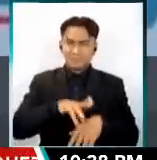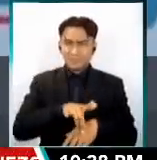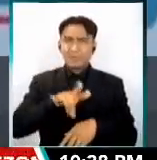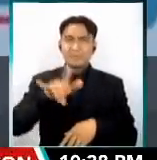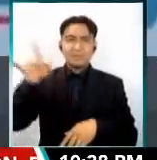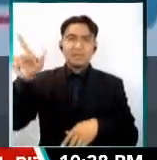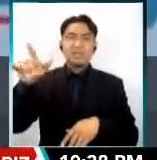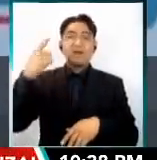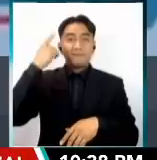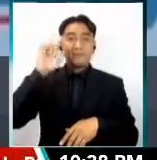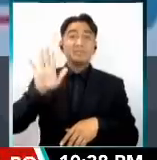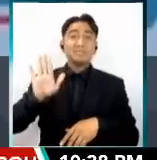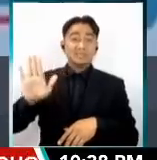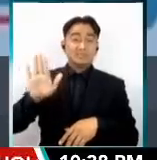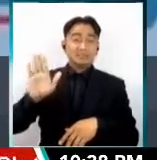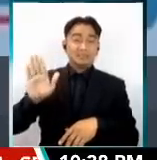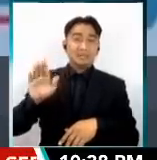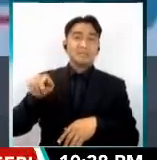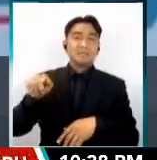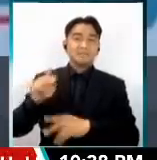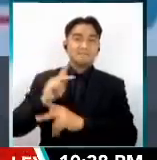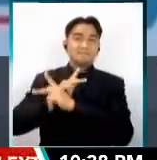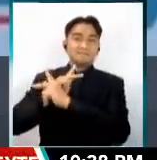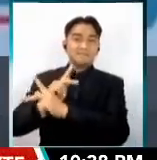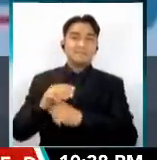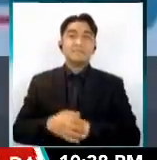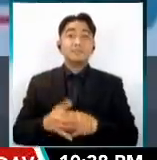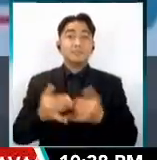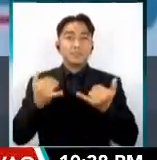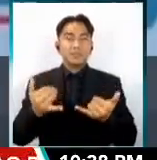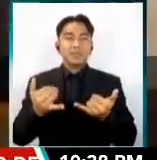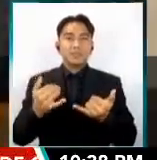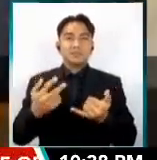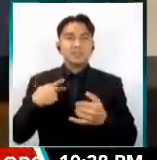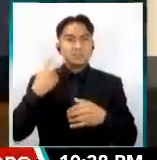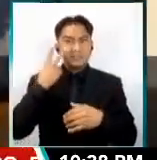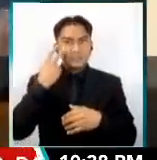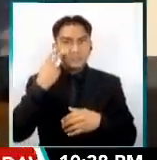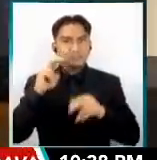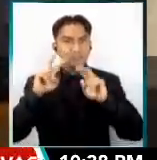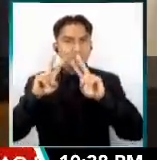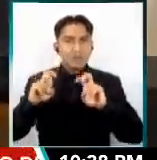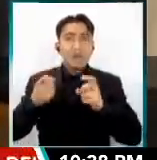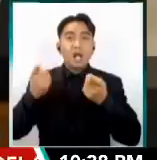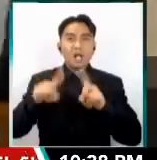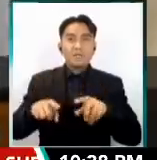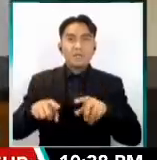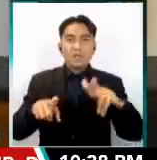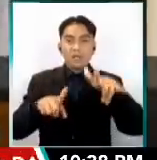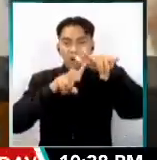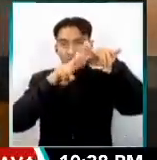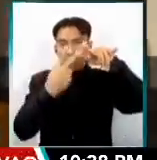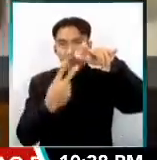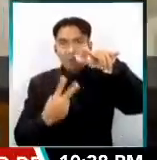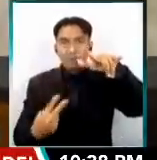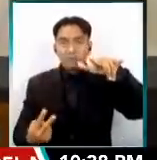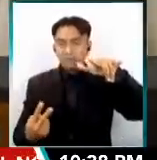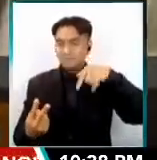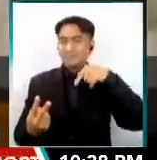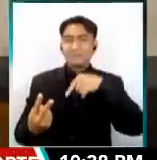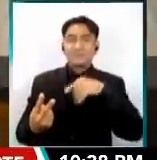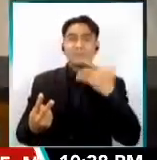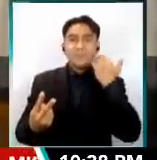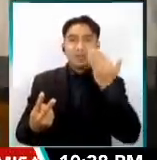seguridad. Iniimbestigahan na raw nila ang pagkamatay ng ilang sibilyan, kabilang na ang mga nahulog mula sa lumilipad na